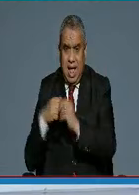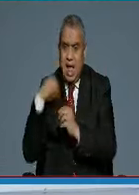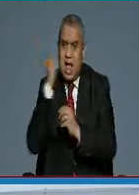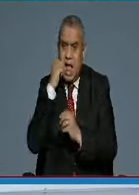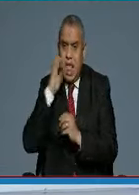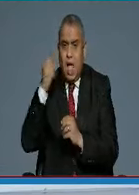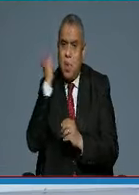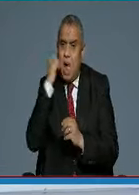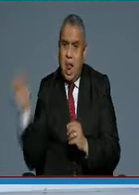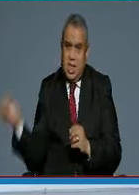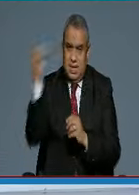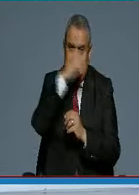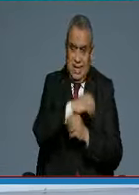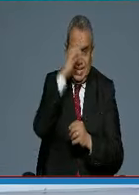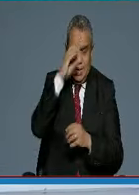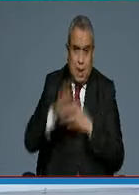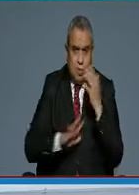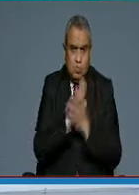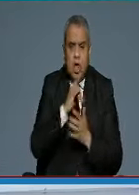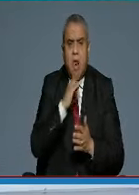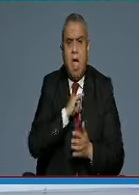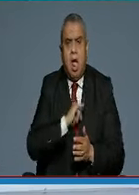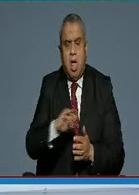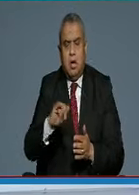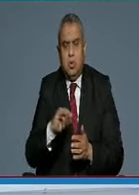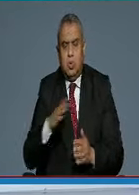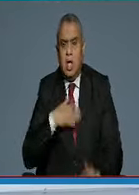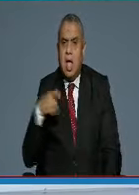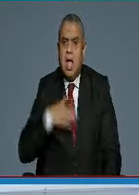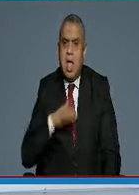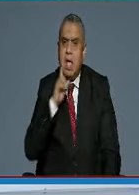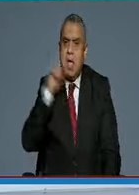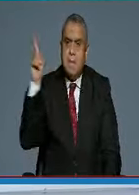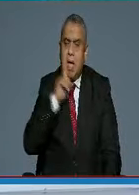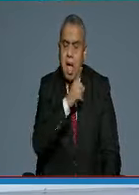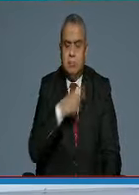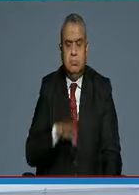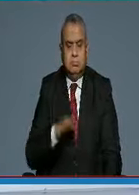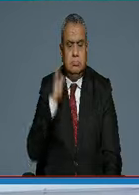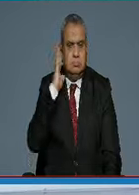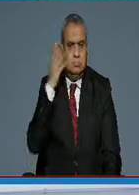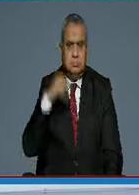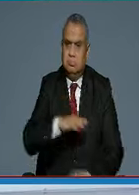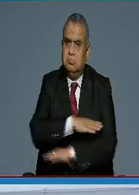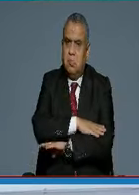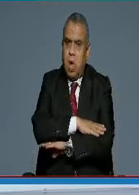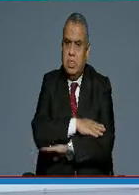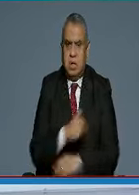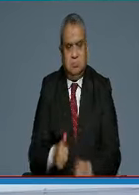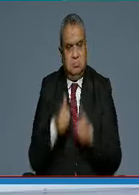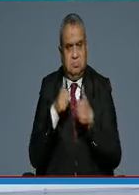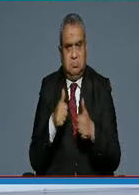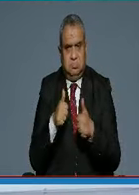يخرج من الاهلي للزمالك يعمل قلق امام عاشور النهارده نموذج ما عملش غلطه